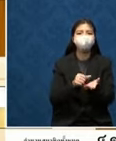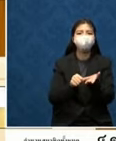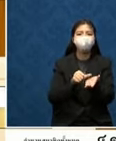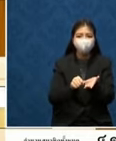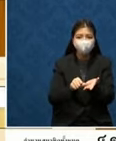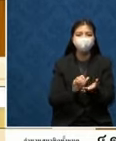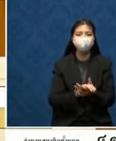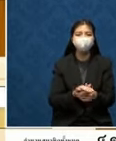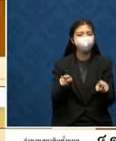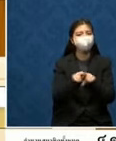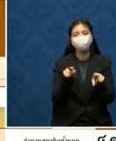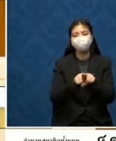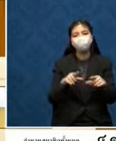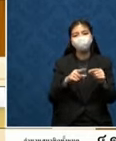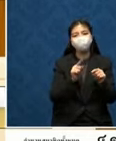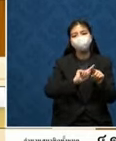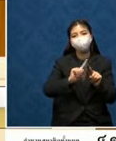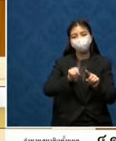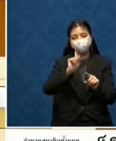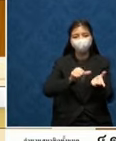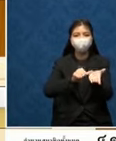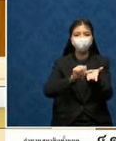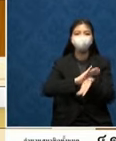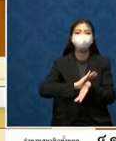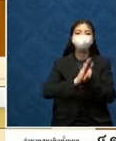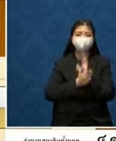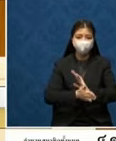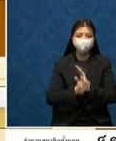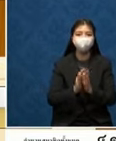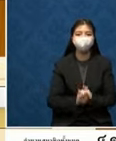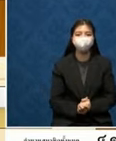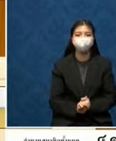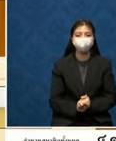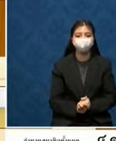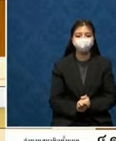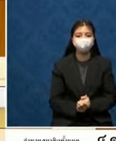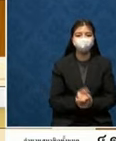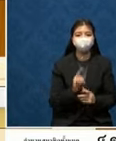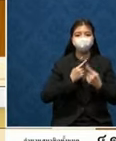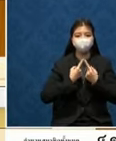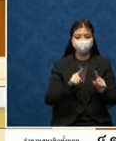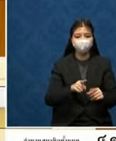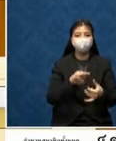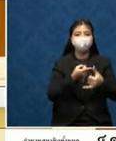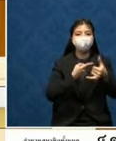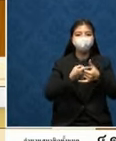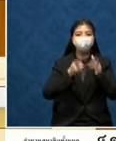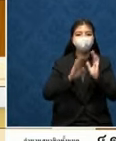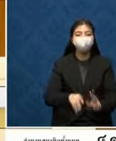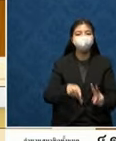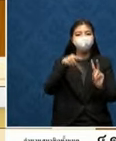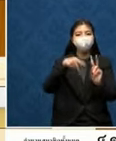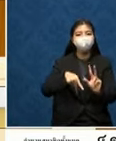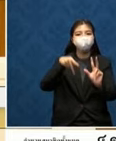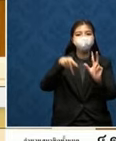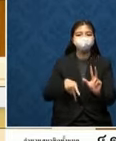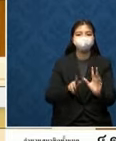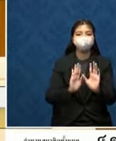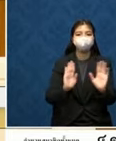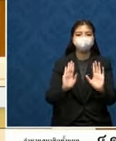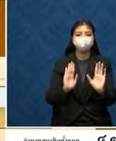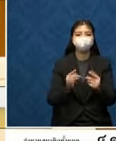ทุกเรื่องมันต้องแก้ไขนะครับต้องปรับปรุงไม่ใช่เอ่อปราบยาปิคือฆ่าคนทิ้งไป 2,000กว่าคน 3,000คนเฉยๆ